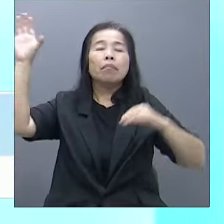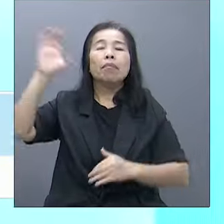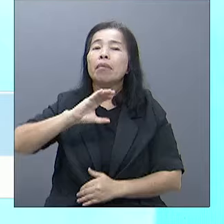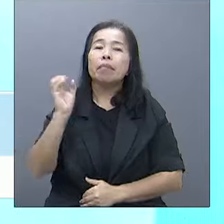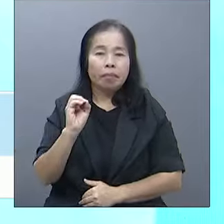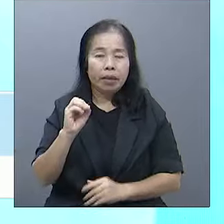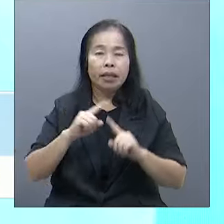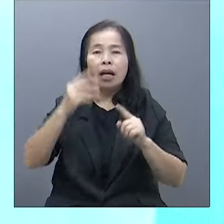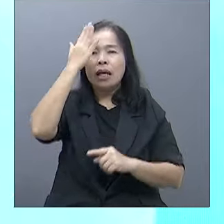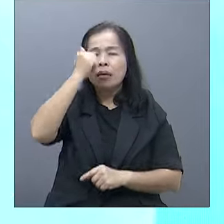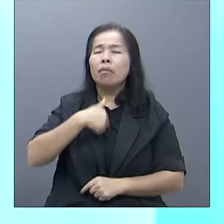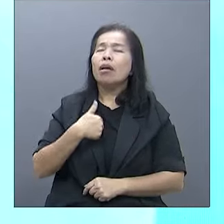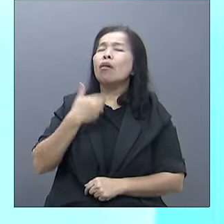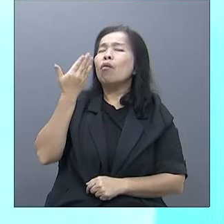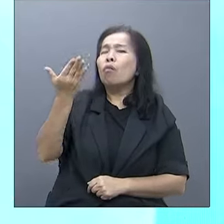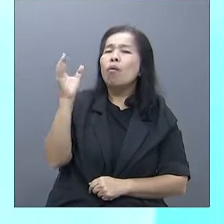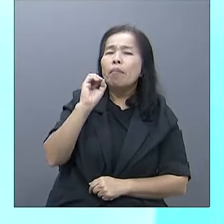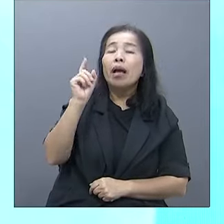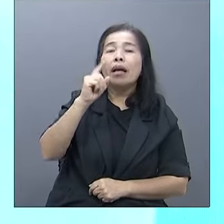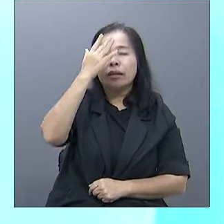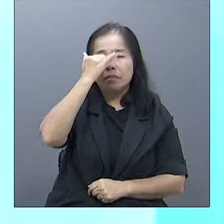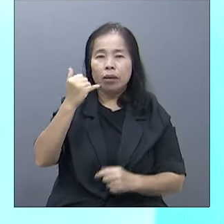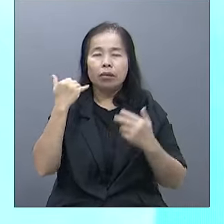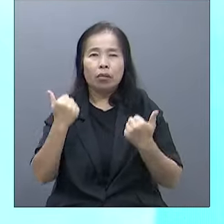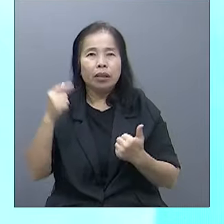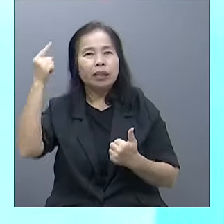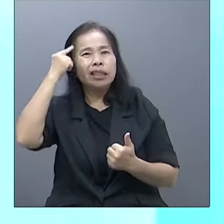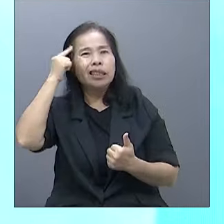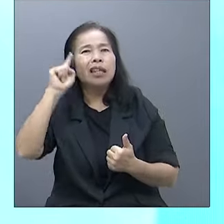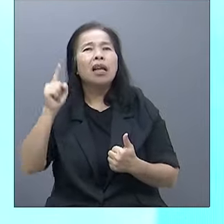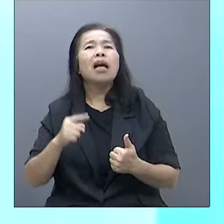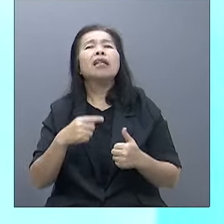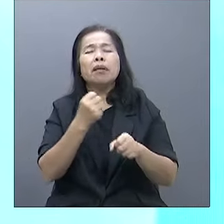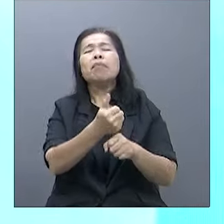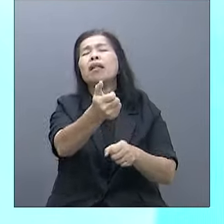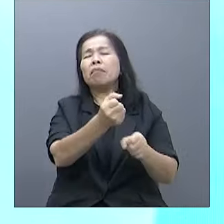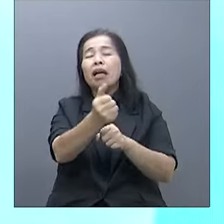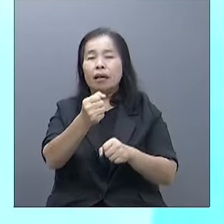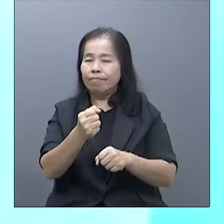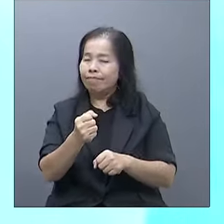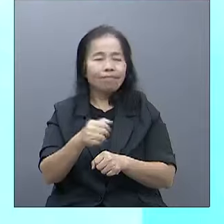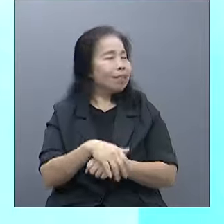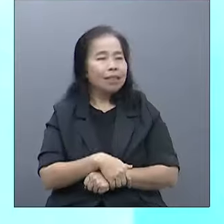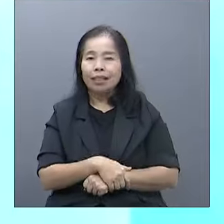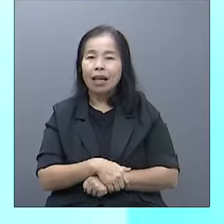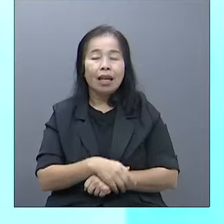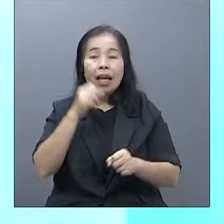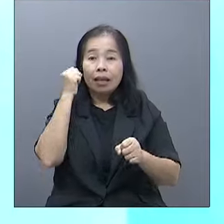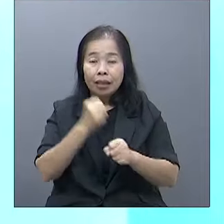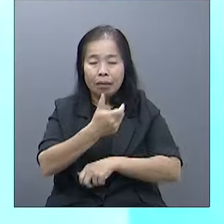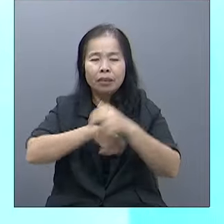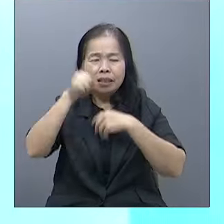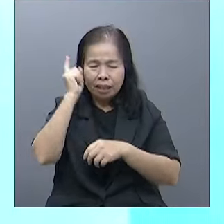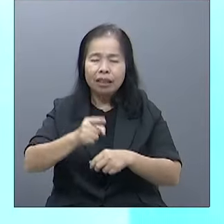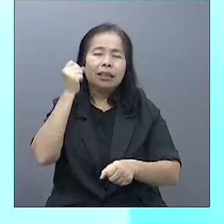ราเรียกร้องก็คือว่าเหมือนอย่างท่านโฆษกอาจจะมองง่ายๆบอกว่ามีอำนาจทำได้แต่จริงๆเราไปมาทั่วประเทศเนี่ยทำไม่ได